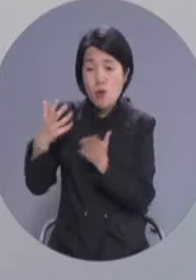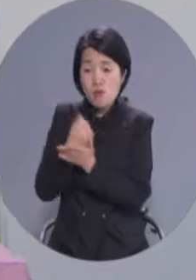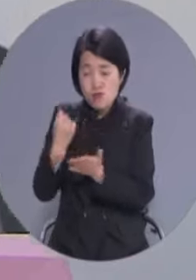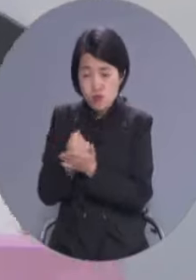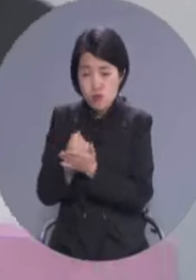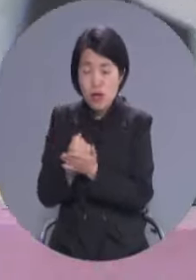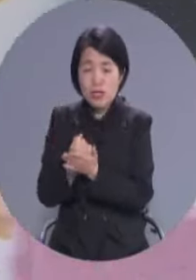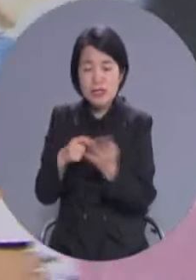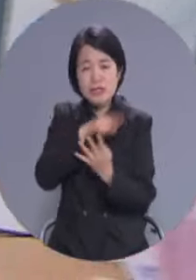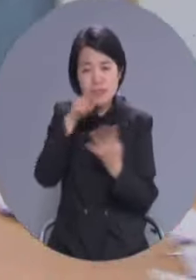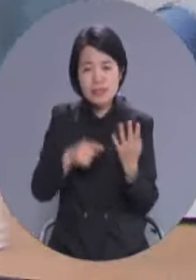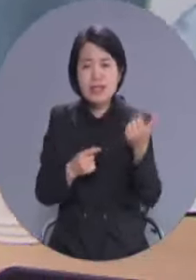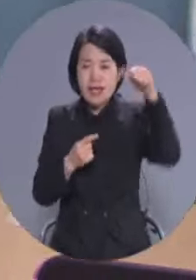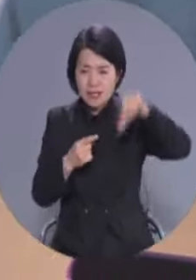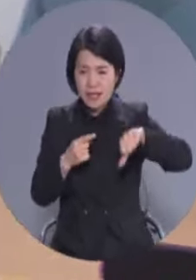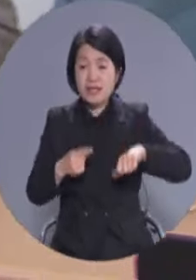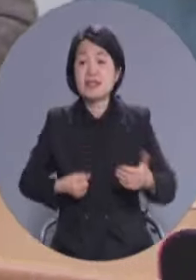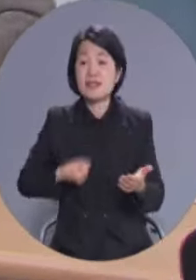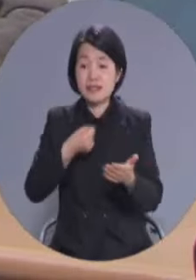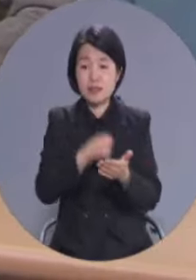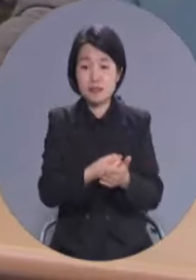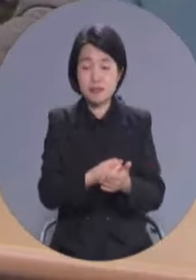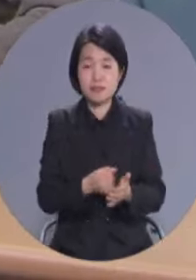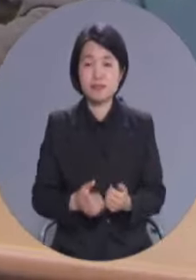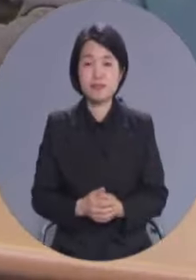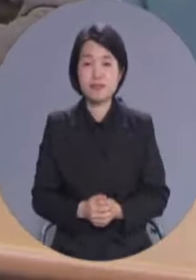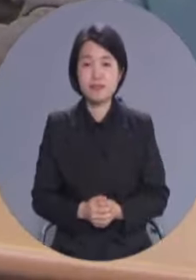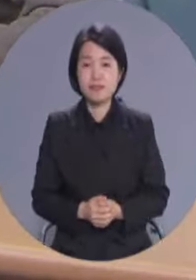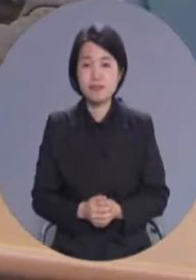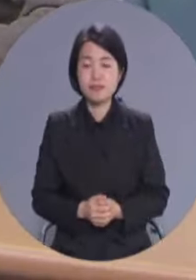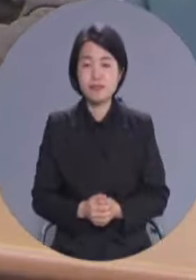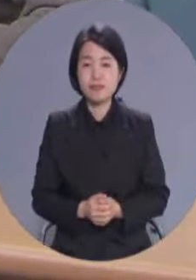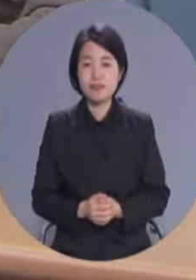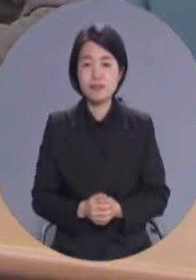좌우할 수 있다는 전망이 나옵니다. MBC 뉴스 유민호입니다.